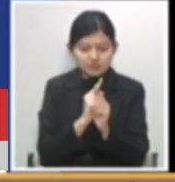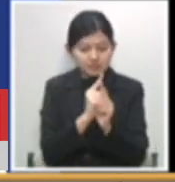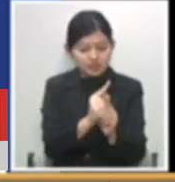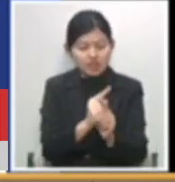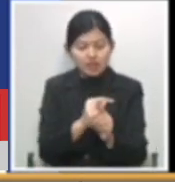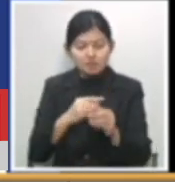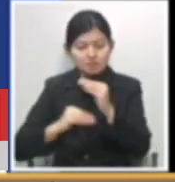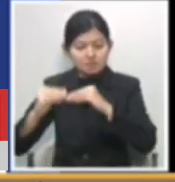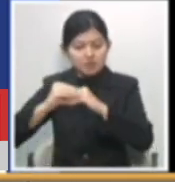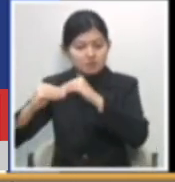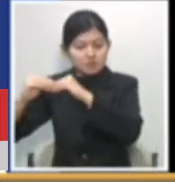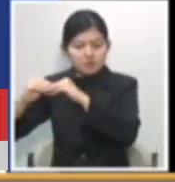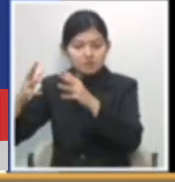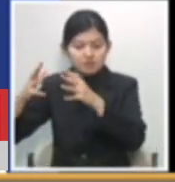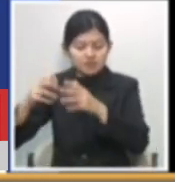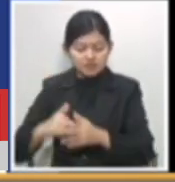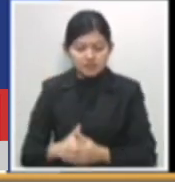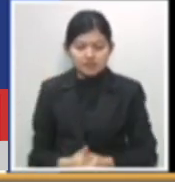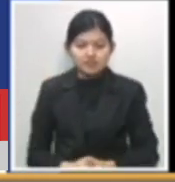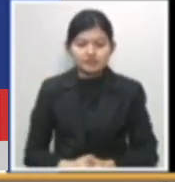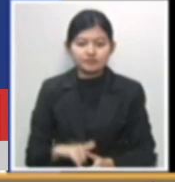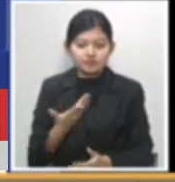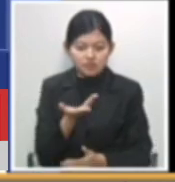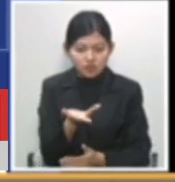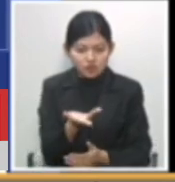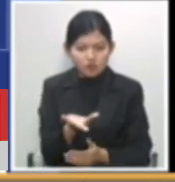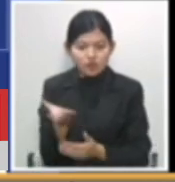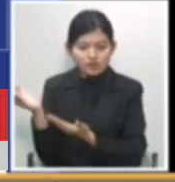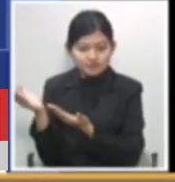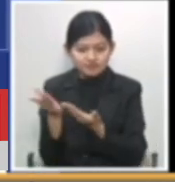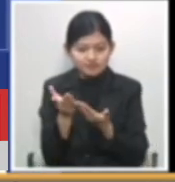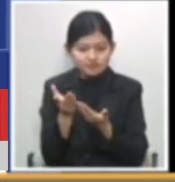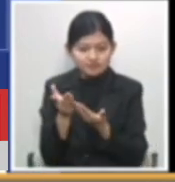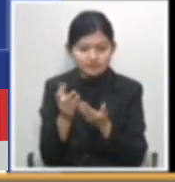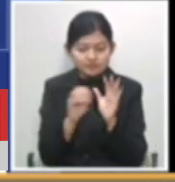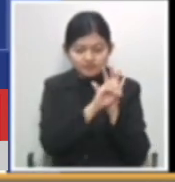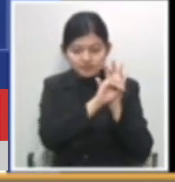ท่านประธานครับขออนุญาตขอสไลด์ถัดไปครับ